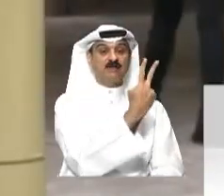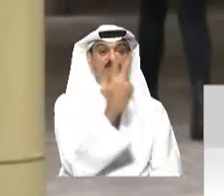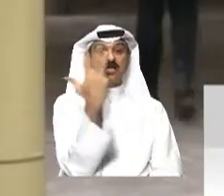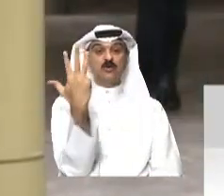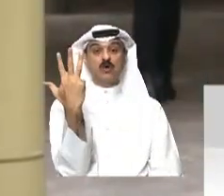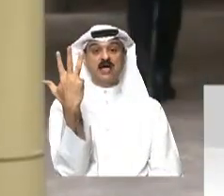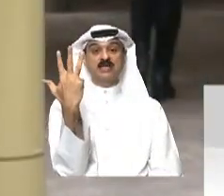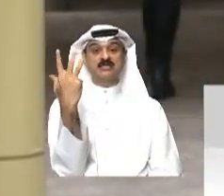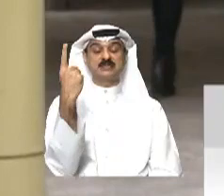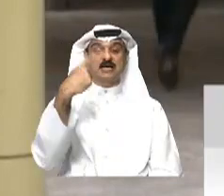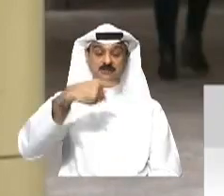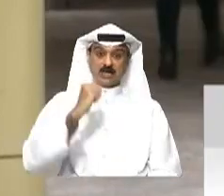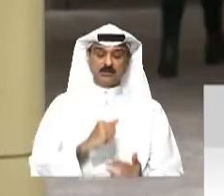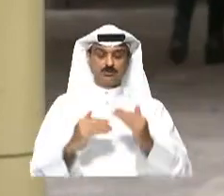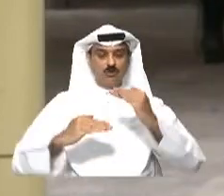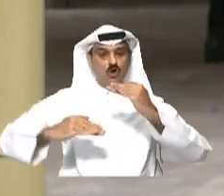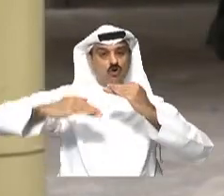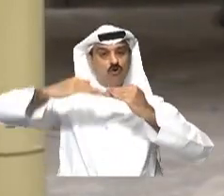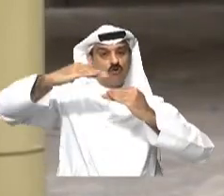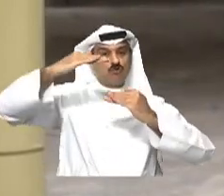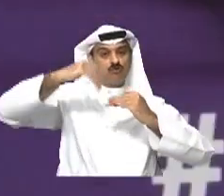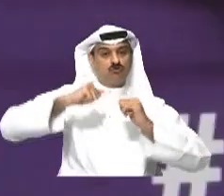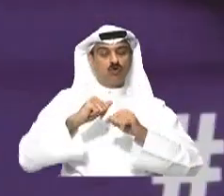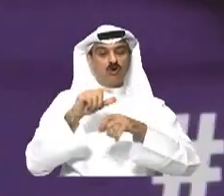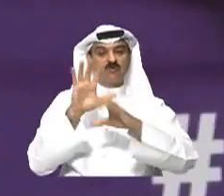وفوق مستوياتها المسجله قبل الجائحه